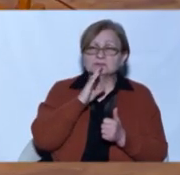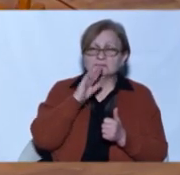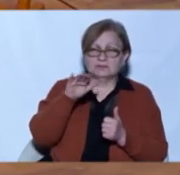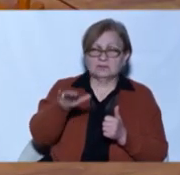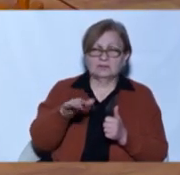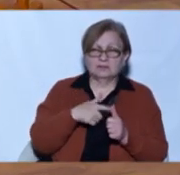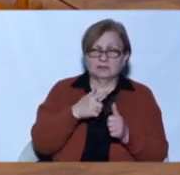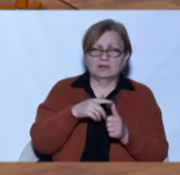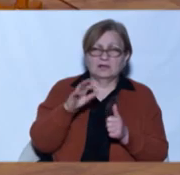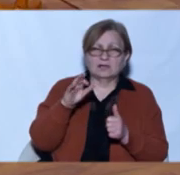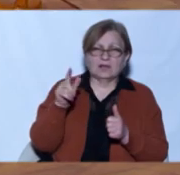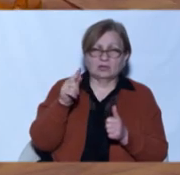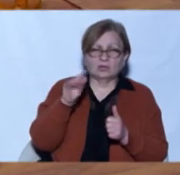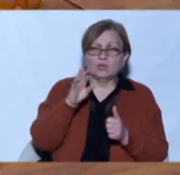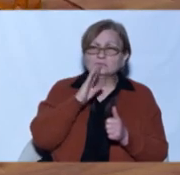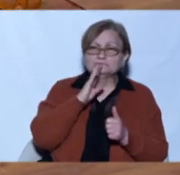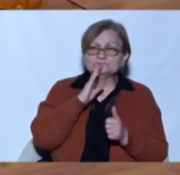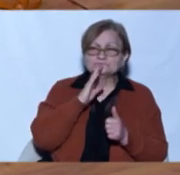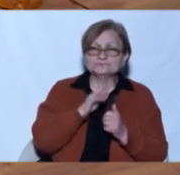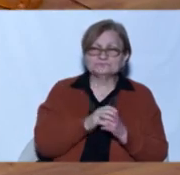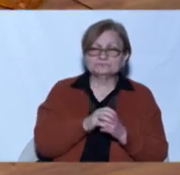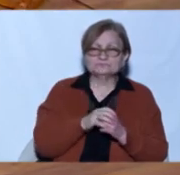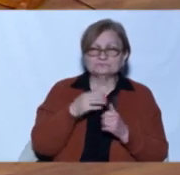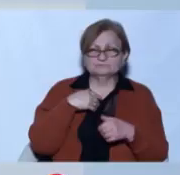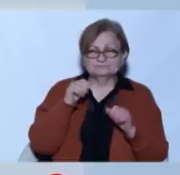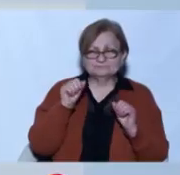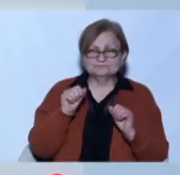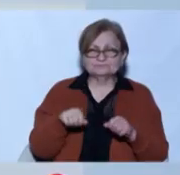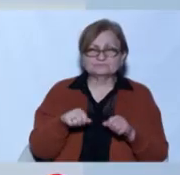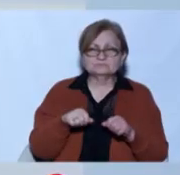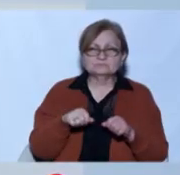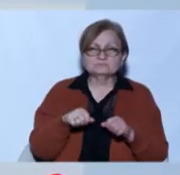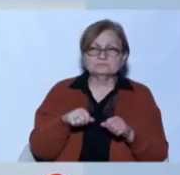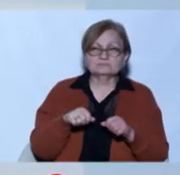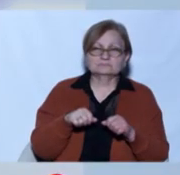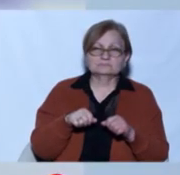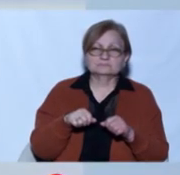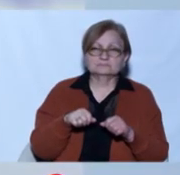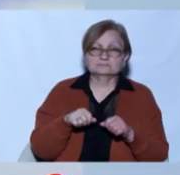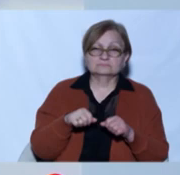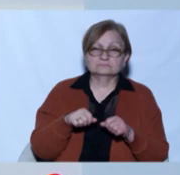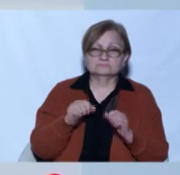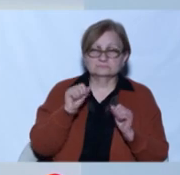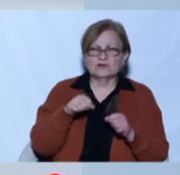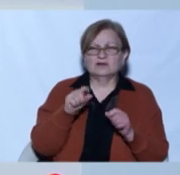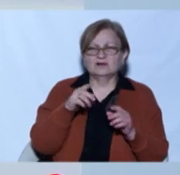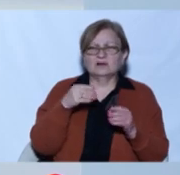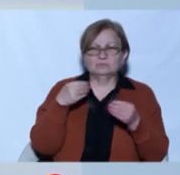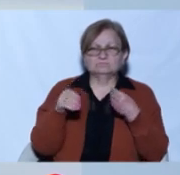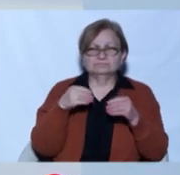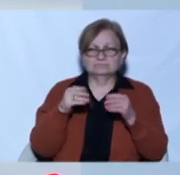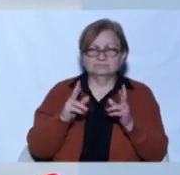ქეთო. ჩვენ შეგვიძლია, აი ესეთი ცოტა დიდი კი გამომივიდა მე ეს ფიგურა, მაგრამ თქვენ ალბათ